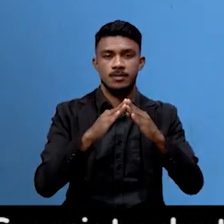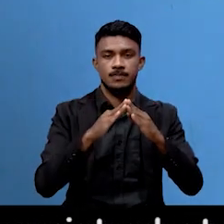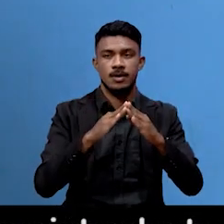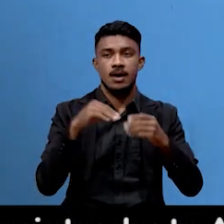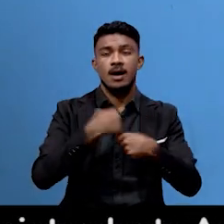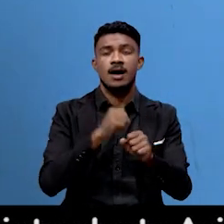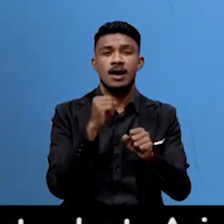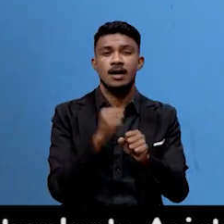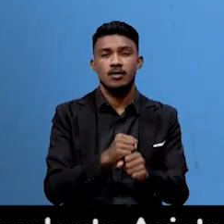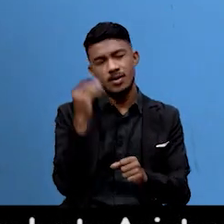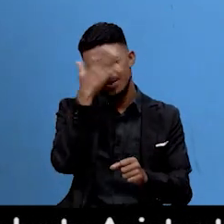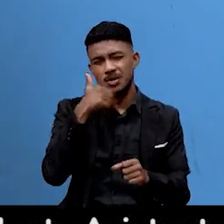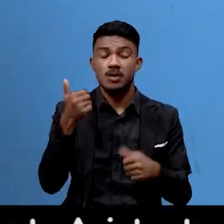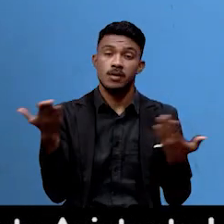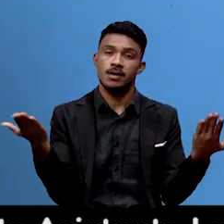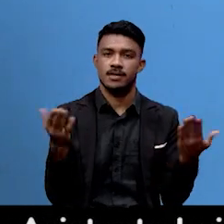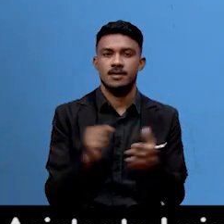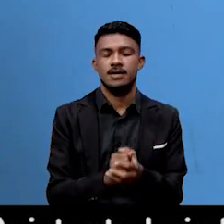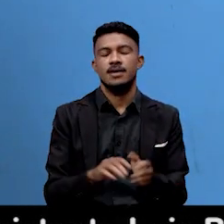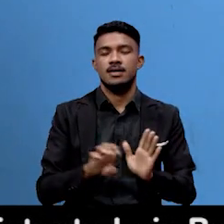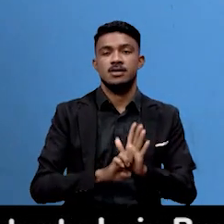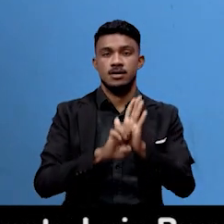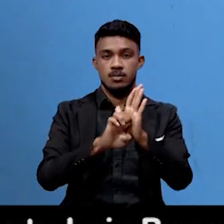halone modelu kalai. Exemplo.